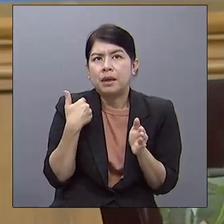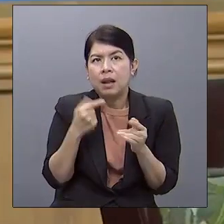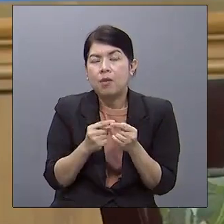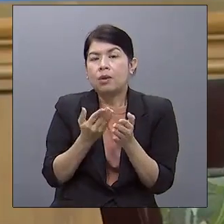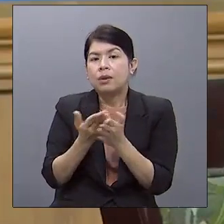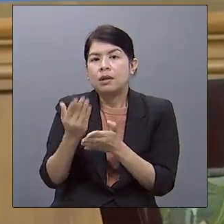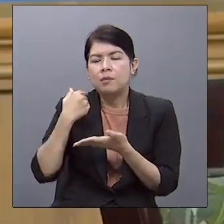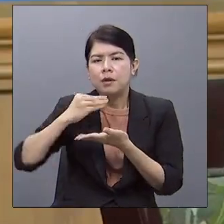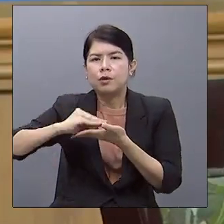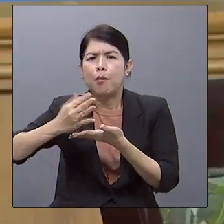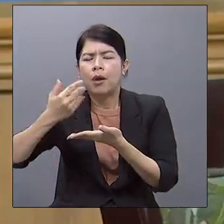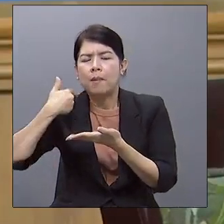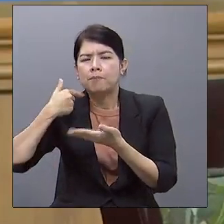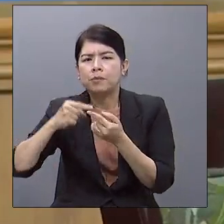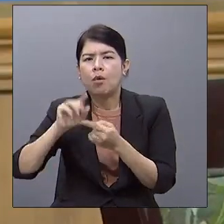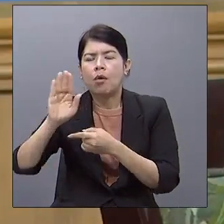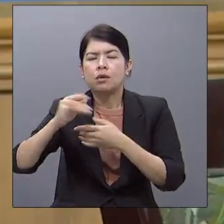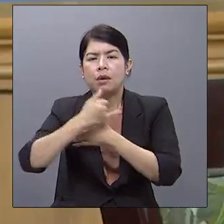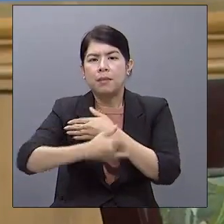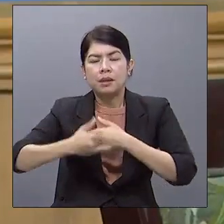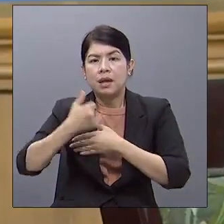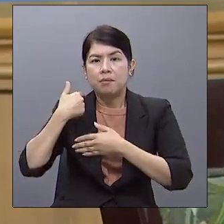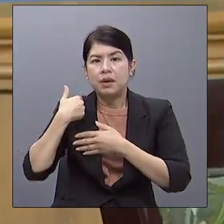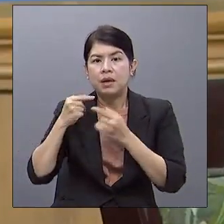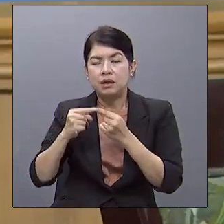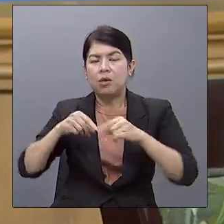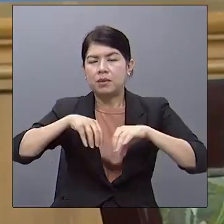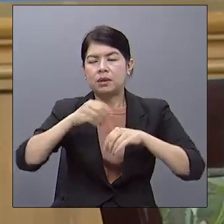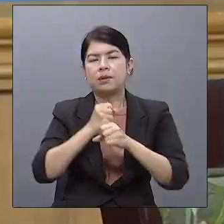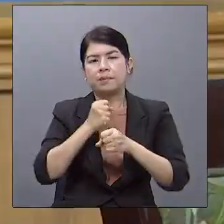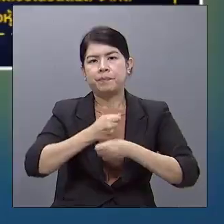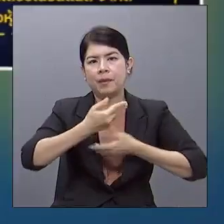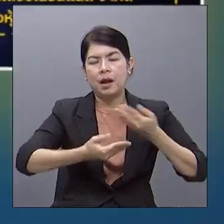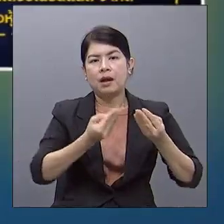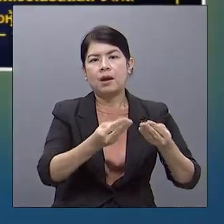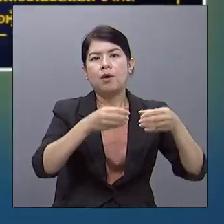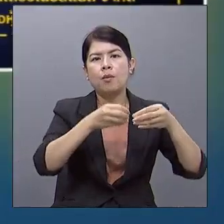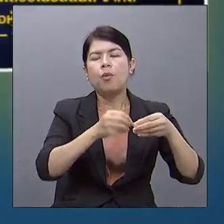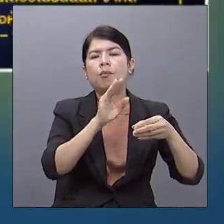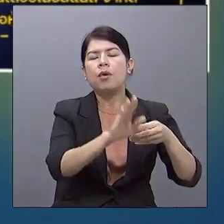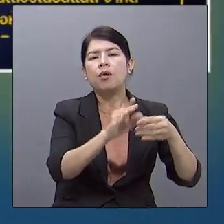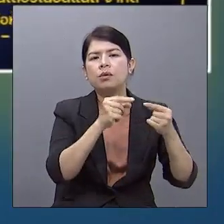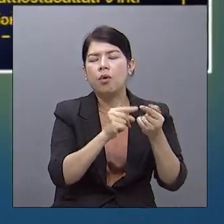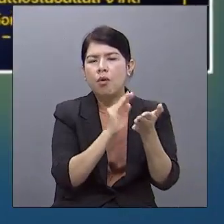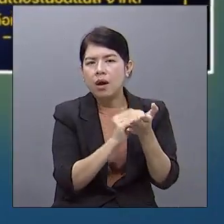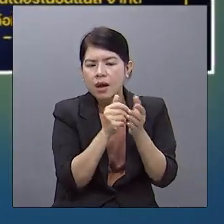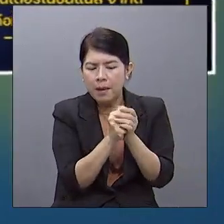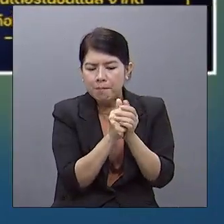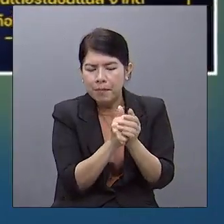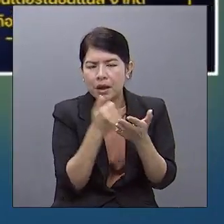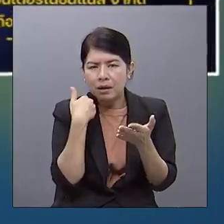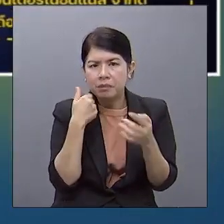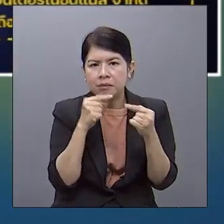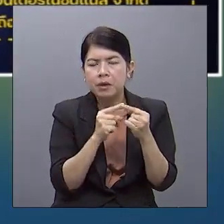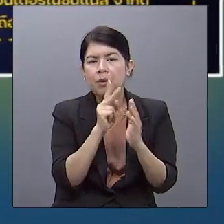รูปจากต่างประเทศมาพัฒนาต่อแล้วก็จัดขายให้กับกลุ่มที่ทำธุรกิจเว็บพนันออนไลน์และมีในลักษณะแบ่งเปอร์เซ็นต์